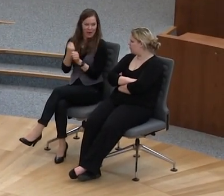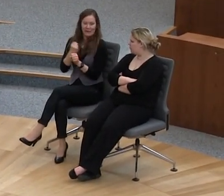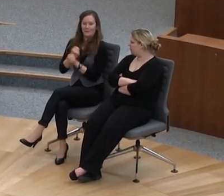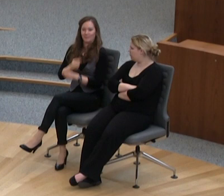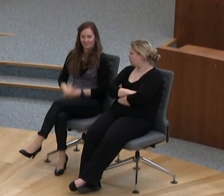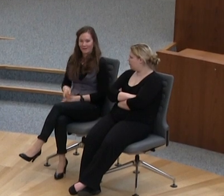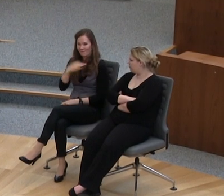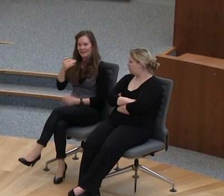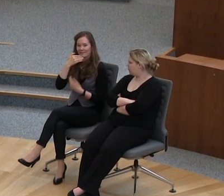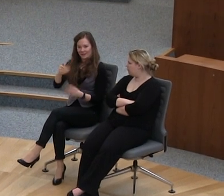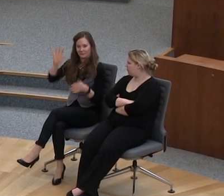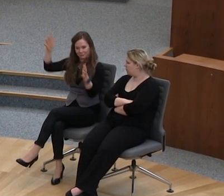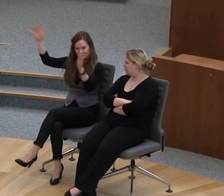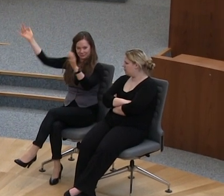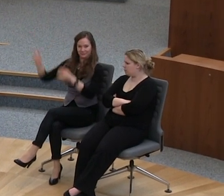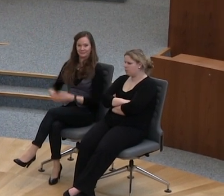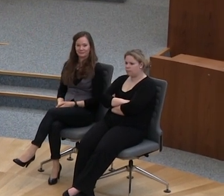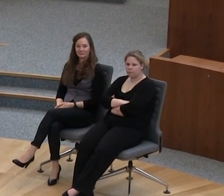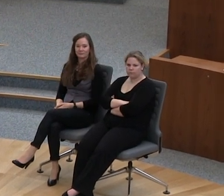Foren. Ganz herzlichen Dank.